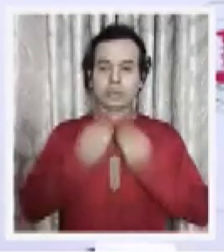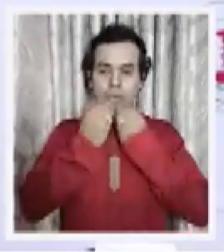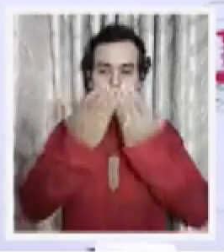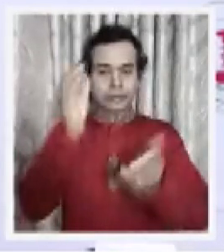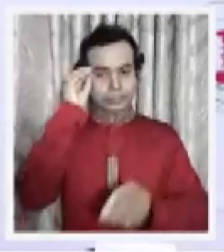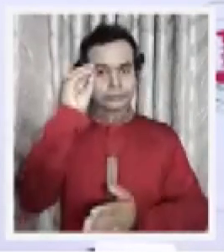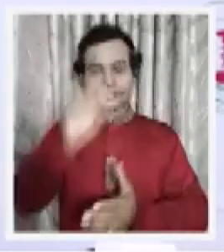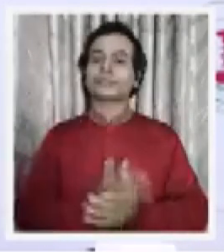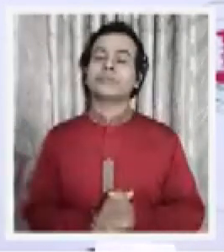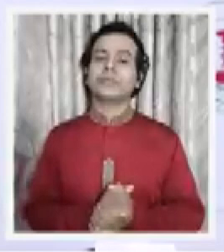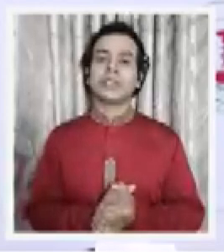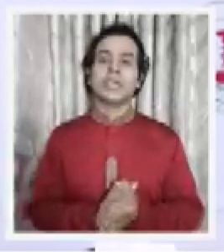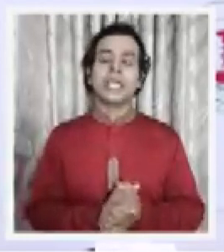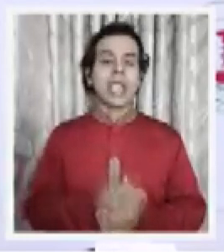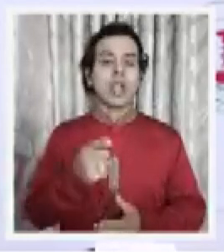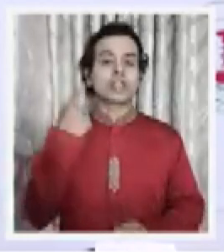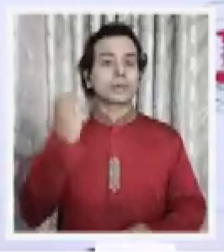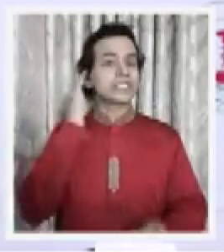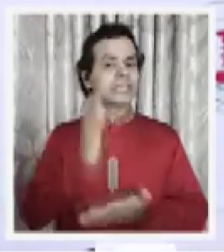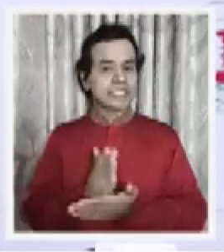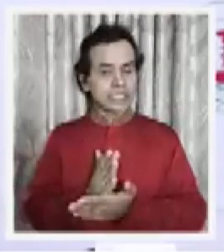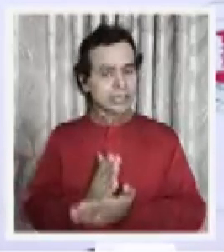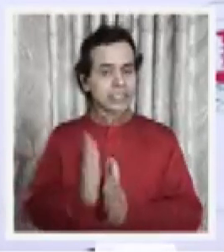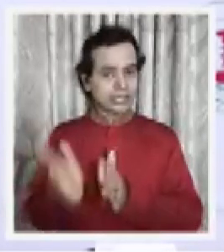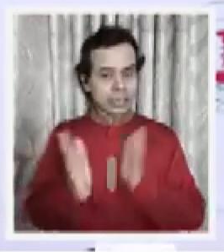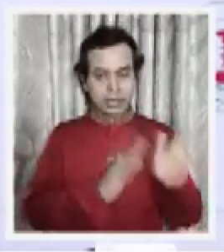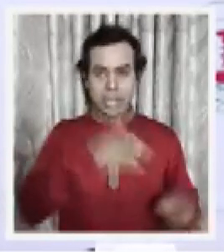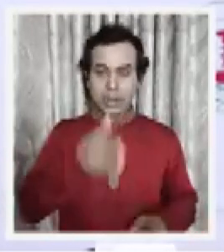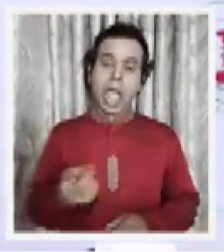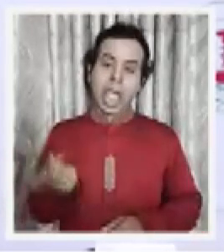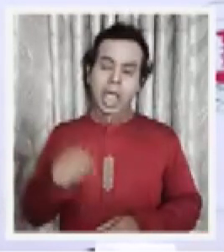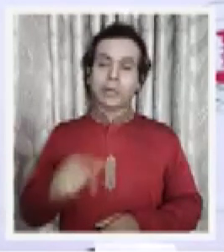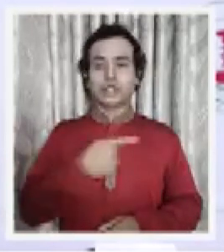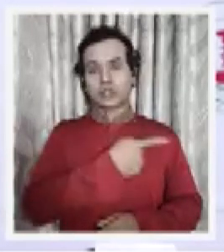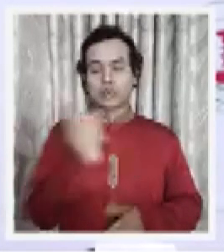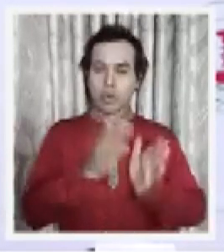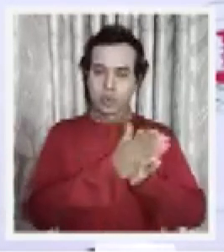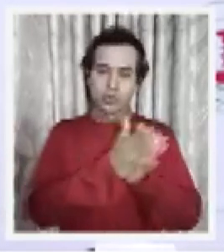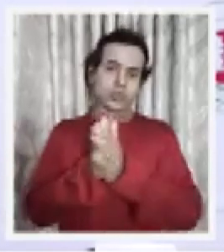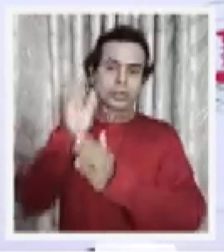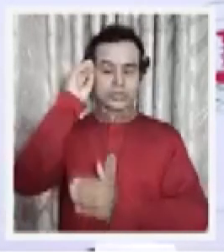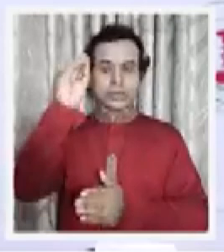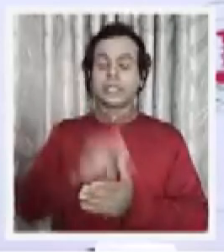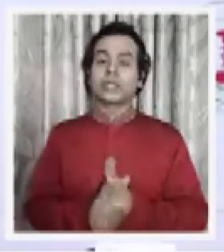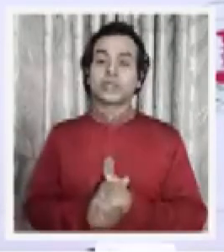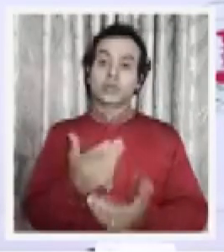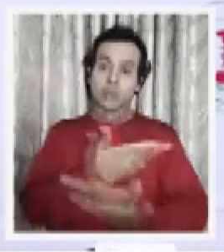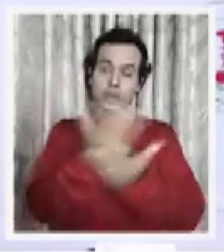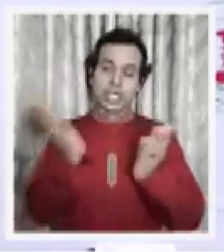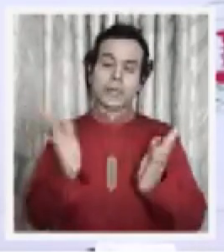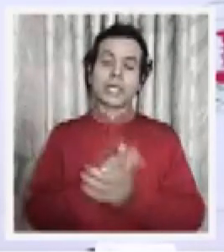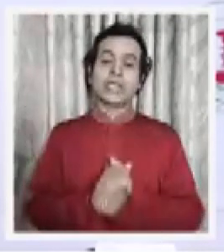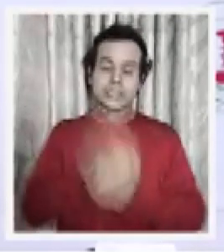195, 2 আগস্ট 2020। এ ছিল আমাদের কাছে তথ্য। তথ্য শেষ করবার আগে আবারও বলবো, সবাই